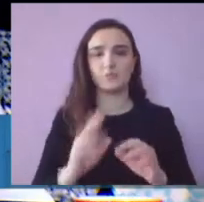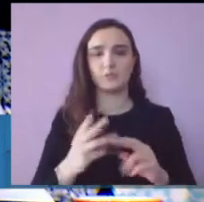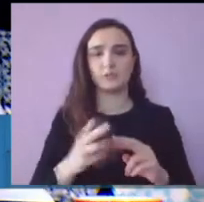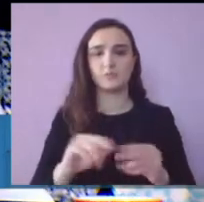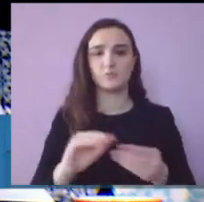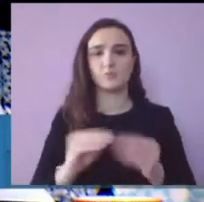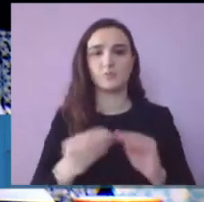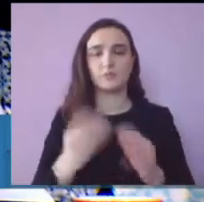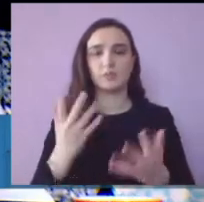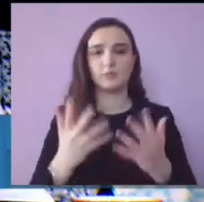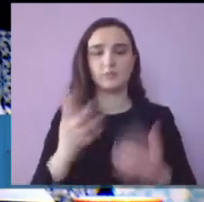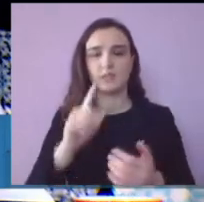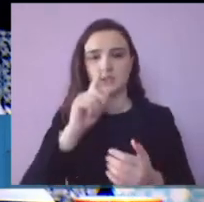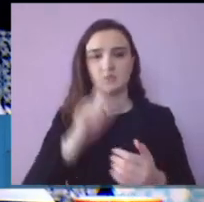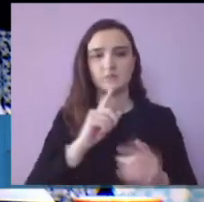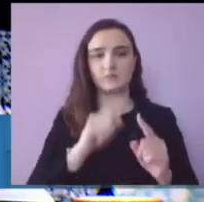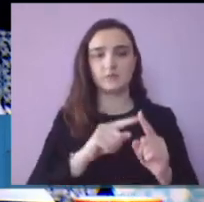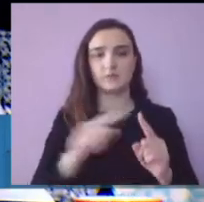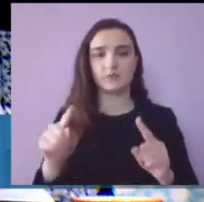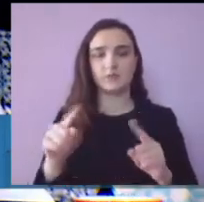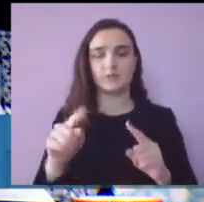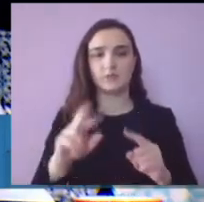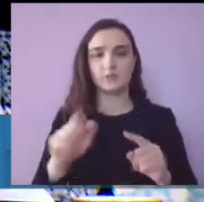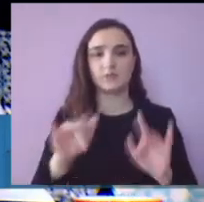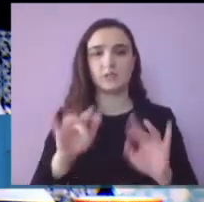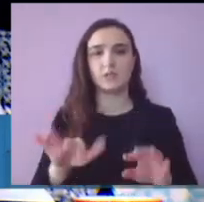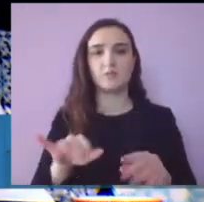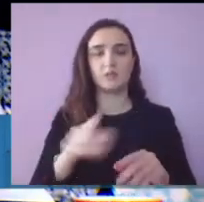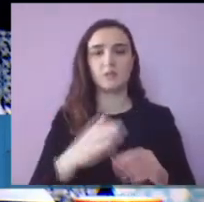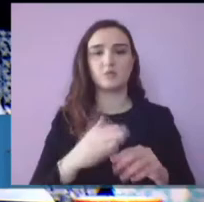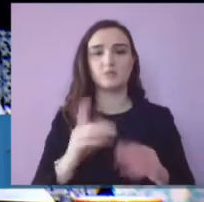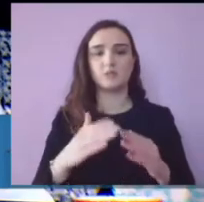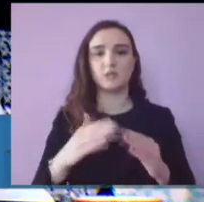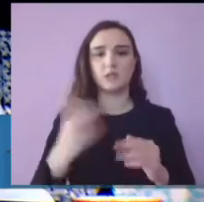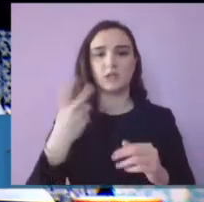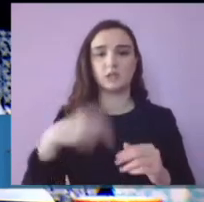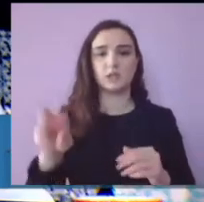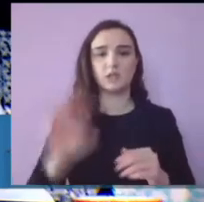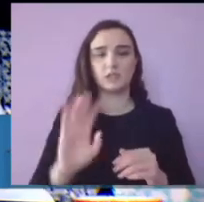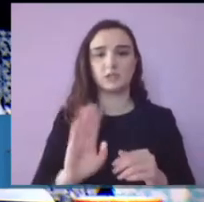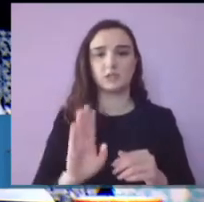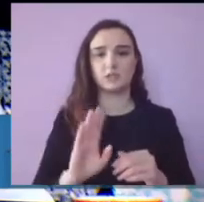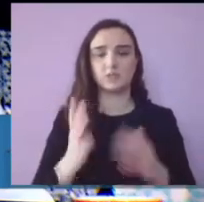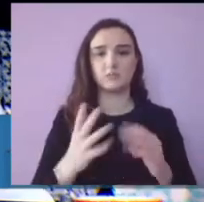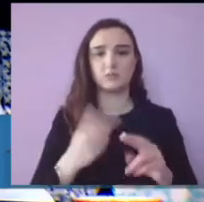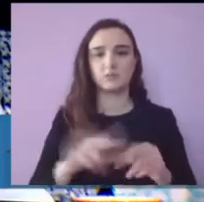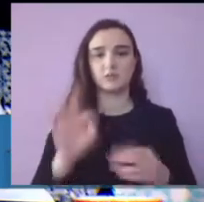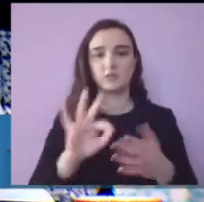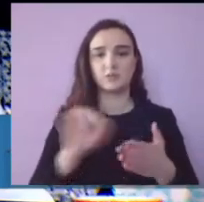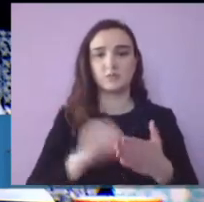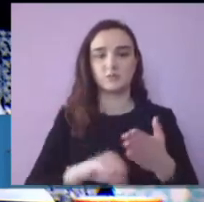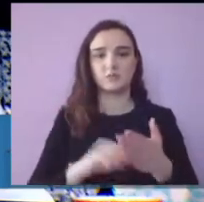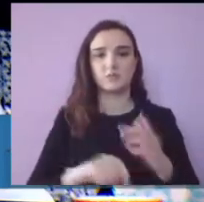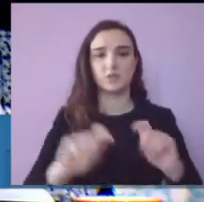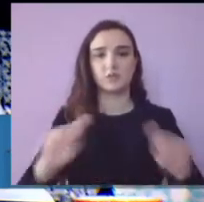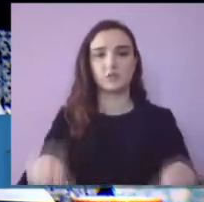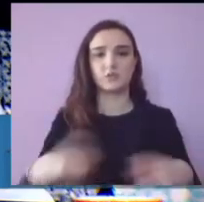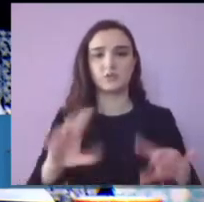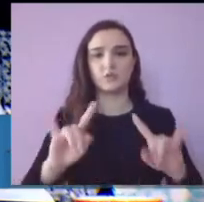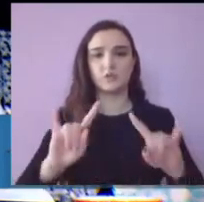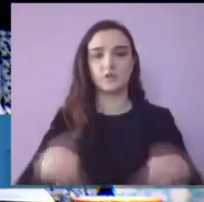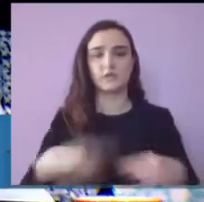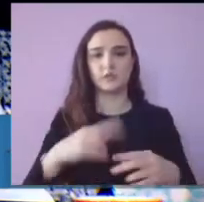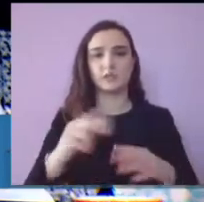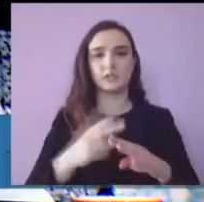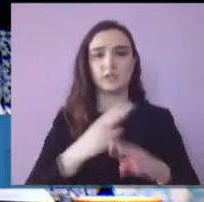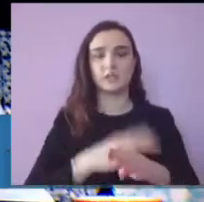ალბათ ერთი თვეა გამძაფრდა და საქმე იქამდე მივიდა რომ სახლიდანაც კი არ გადის, ალბათ იმის გამო რომ არ ჩაიცვას შარვალი და წინდა. რა